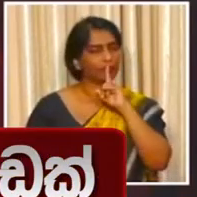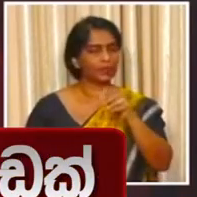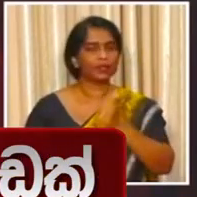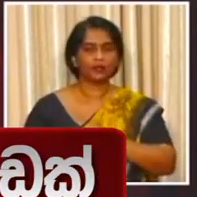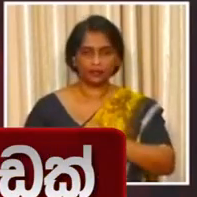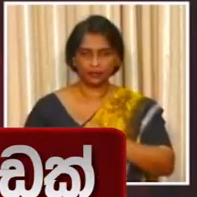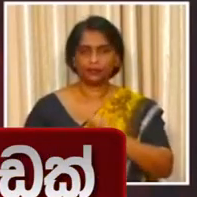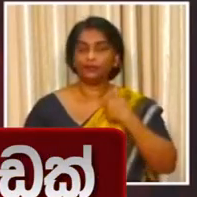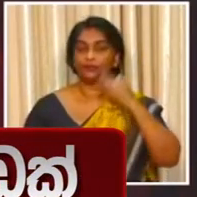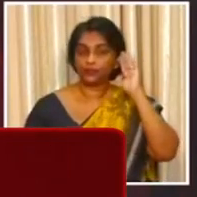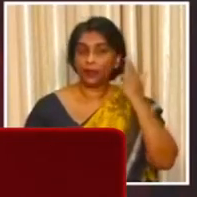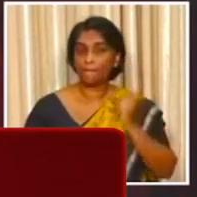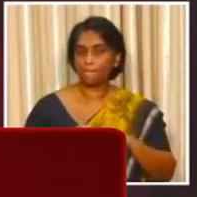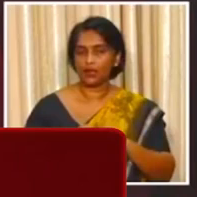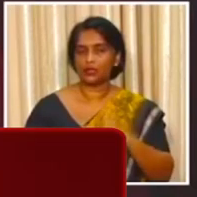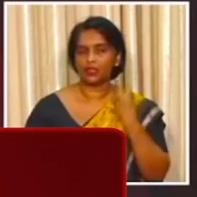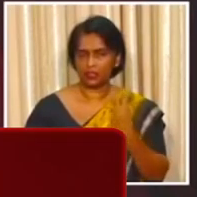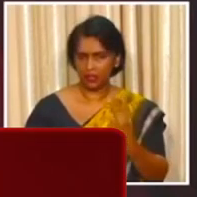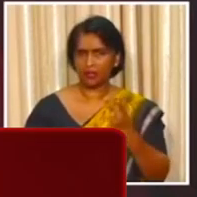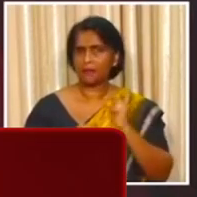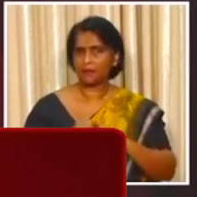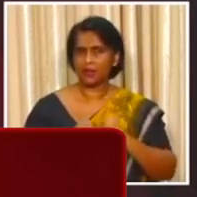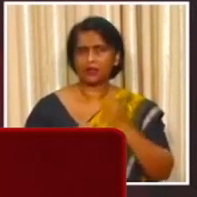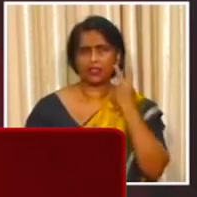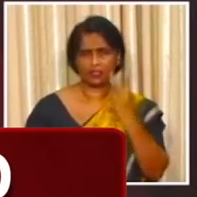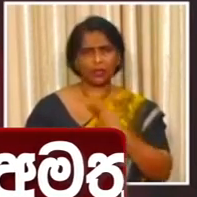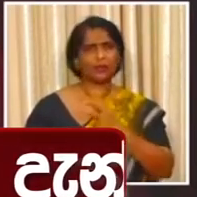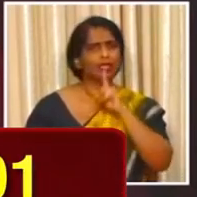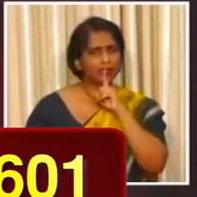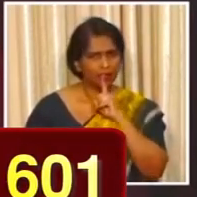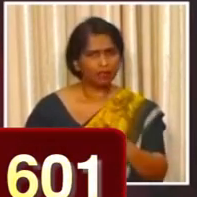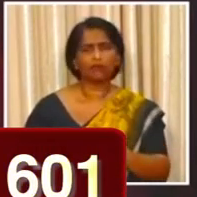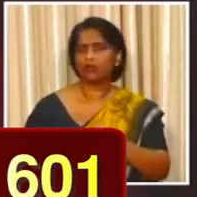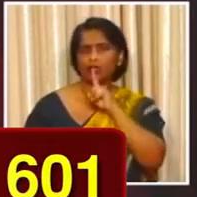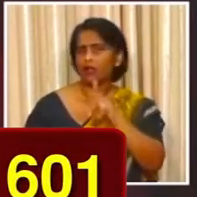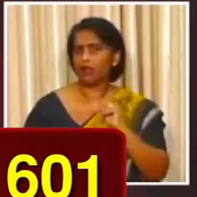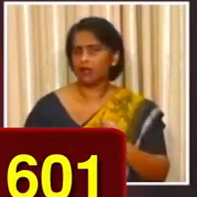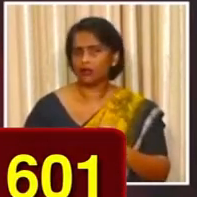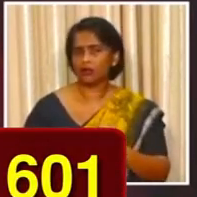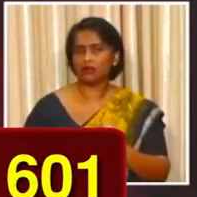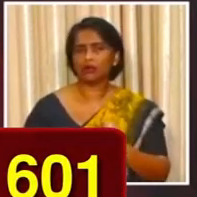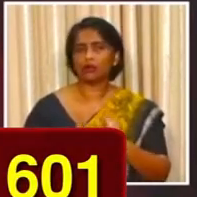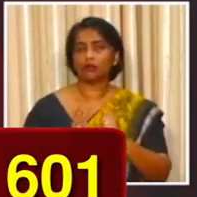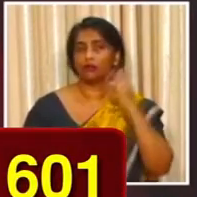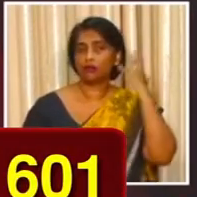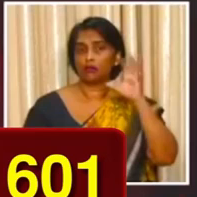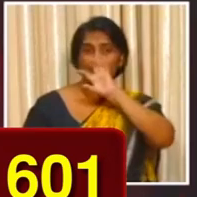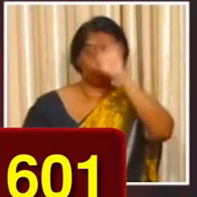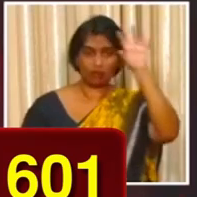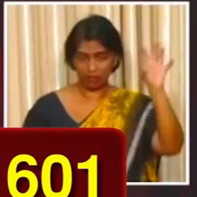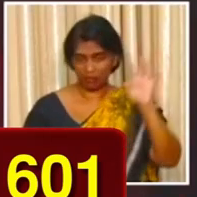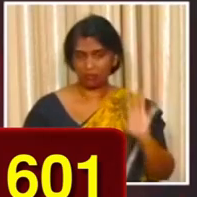කැමති විශේෂයෙන්ම ප්‍රශ්න දෙකක් තිබෙනවා. හැබැයි මේ ප්‍රශ්න දෙකම මතු කරනකොට කියන දේ තමයි ජාත්‍යන්තරයේ ඉන්න අනිත් රටවල්